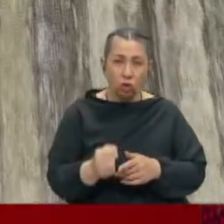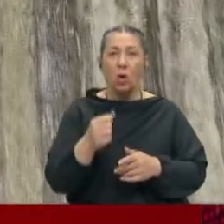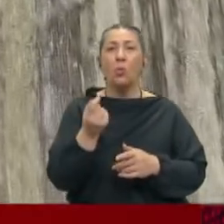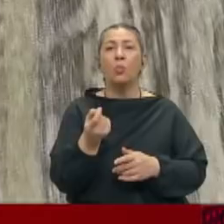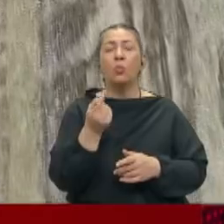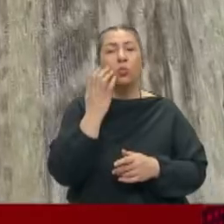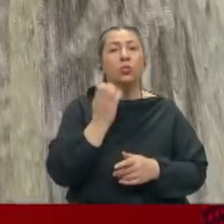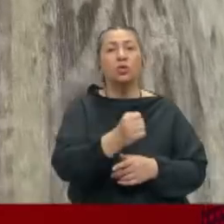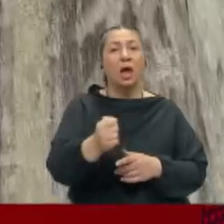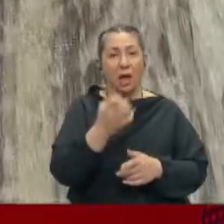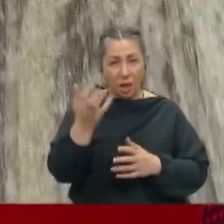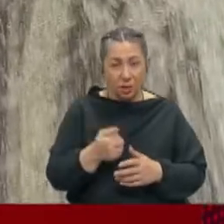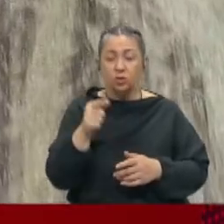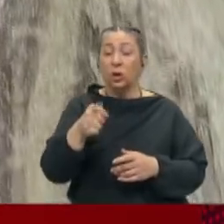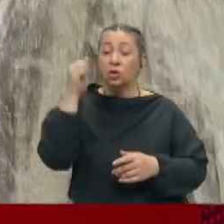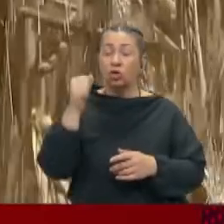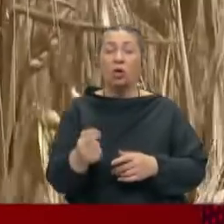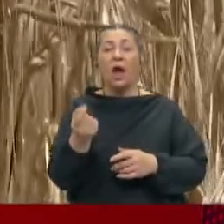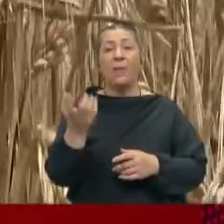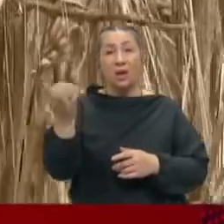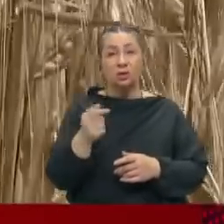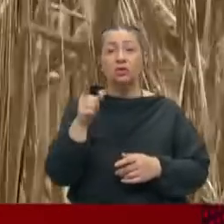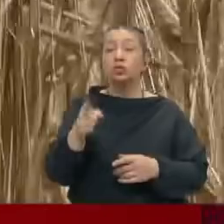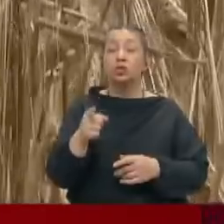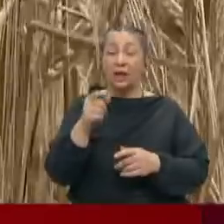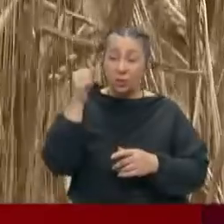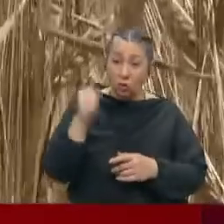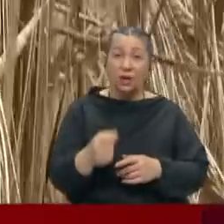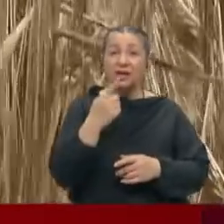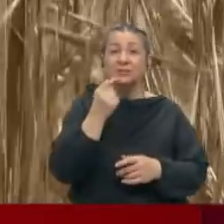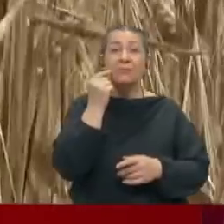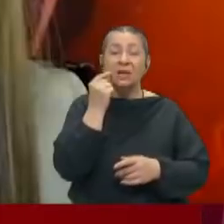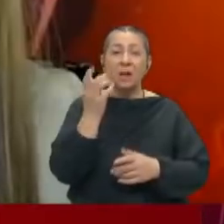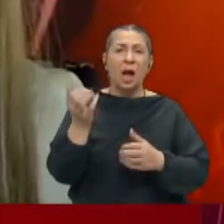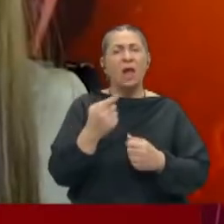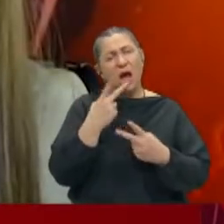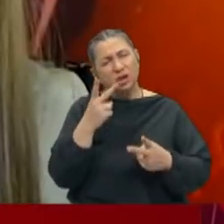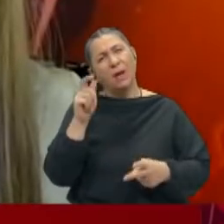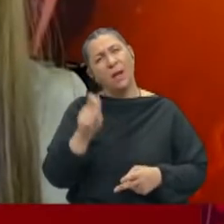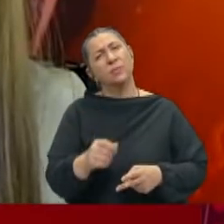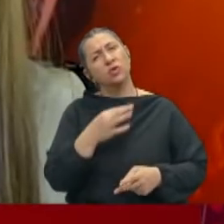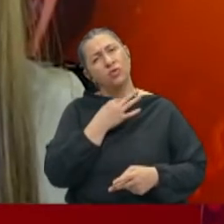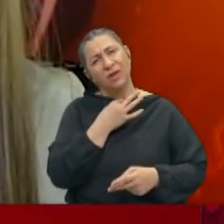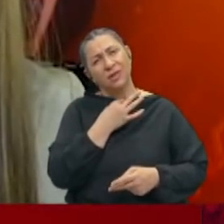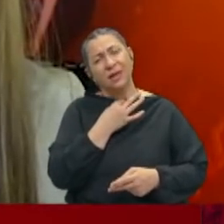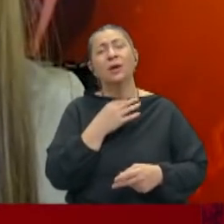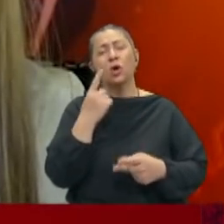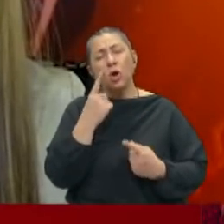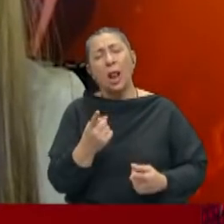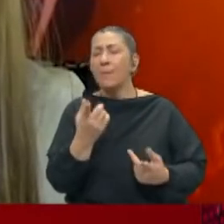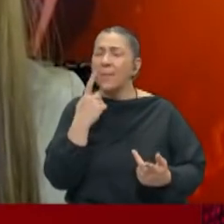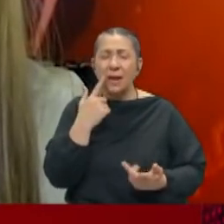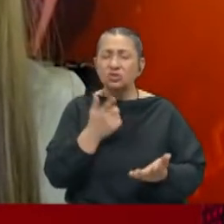buğday aldık, şu kadar ton arpa aldık, şu kadar ton kırmızı mercimek aldık diye açıklamalarını talep ediyoruz. Görelim